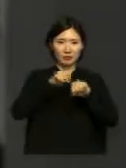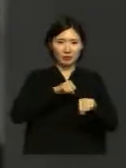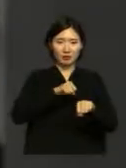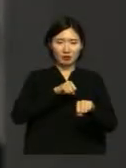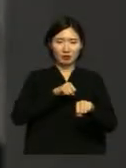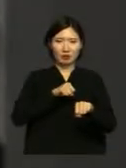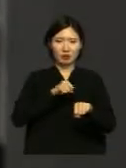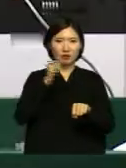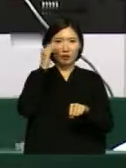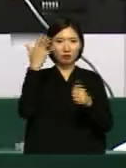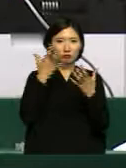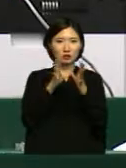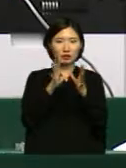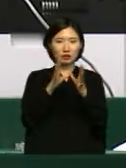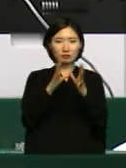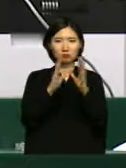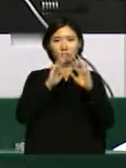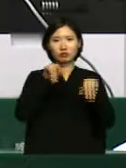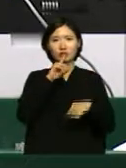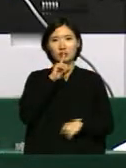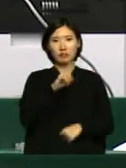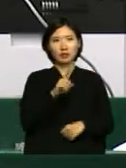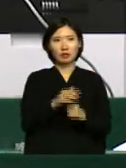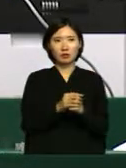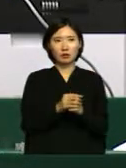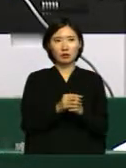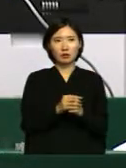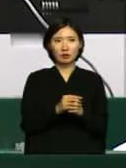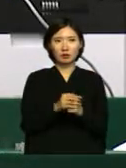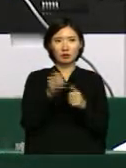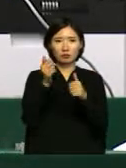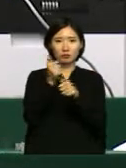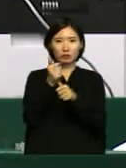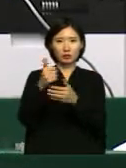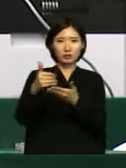처사라고 반발했습니다. 부의장은 이제 저희 쪽에 제안을 했기 때문에